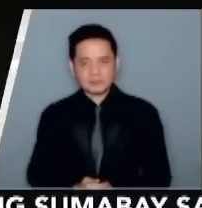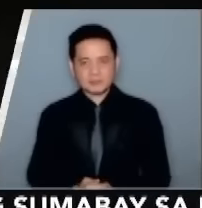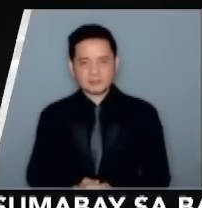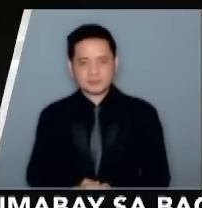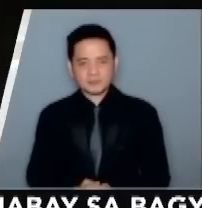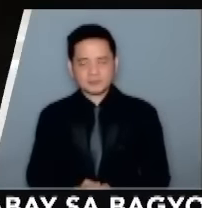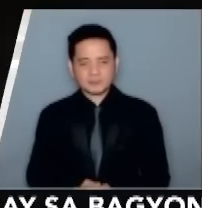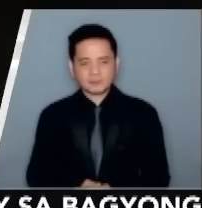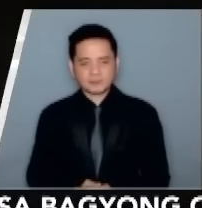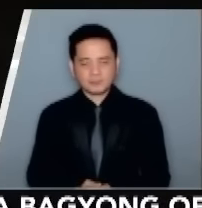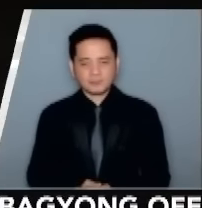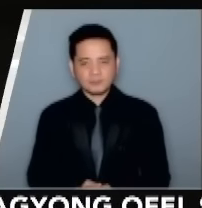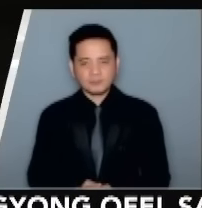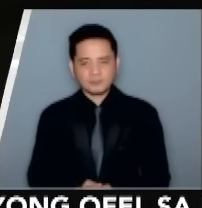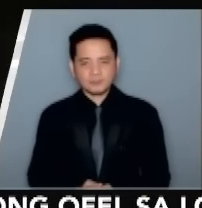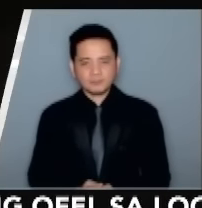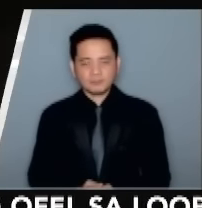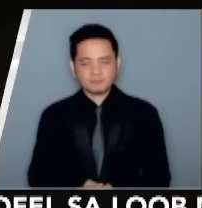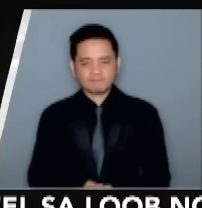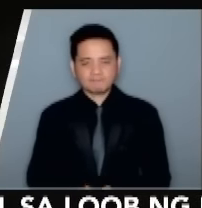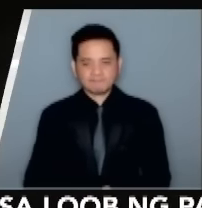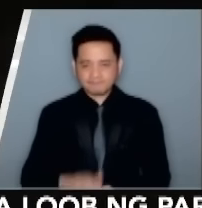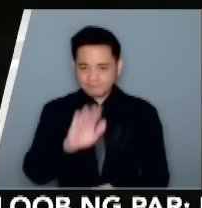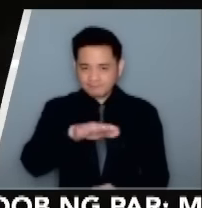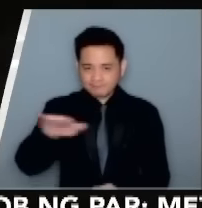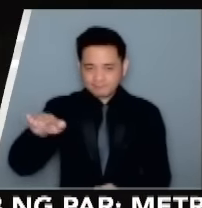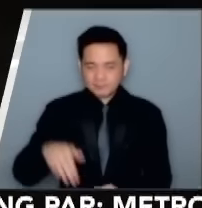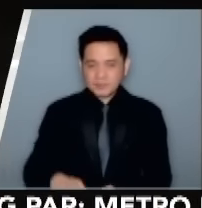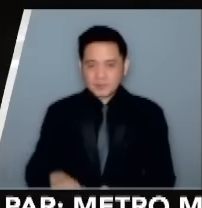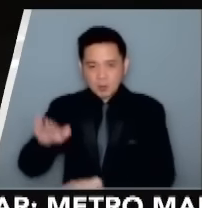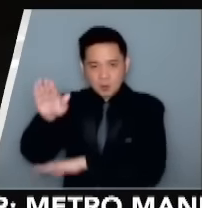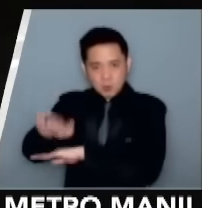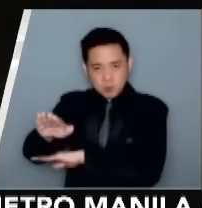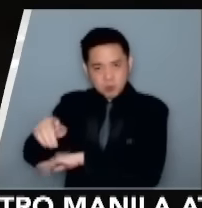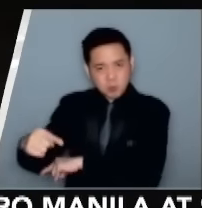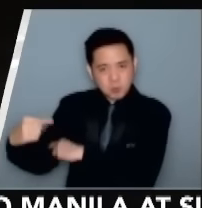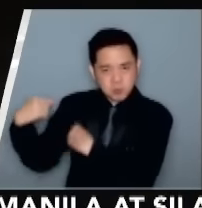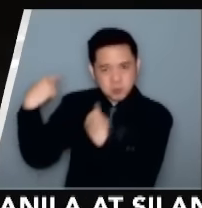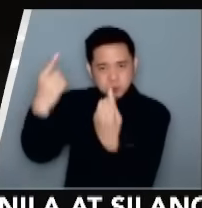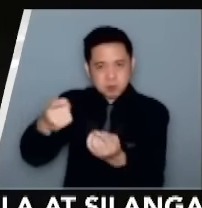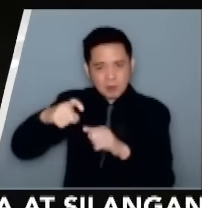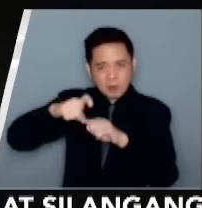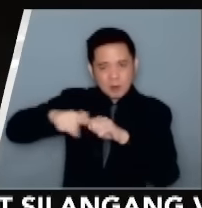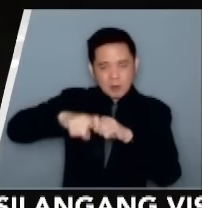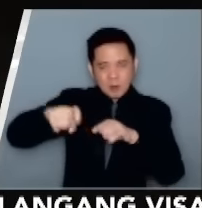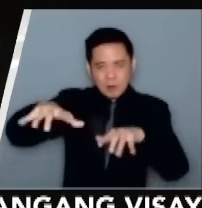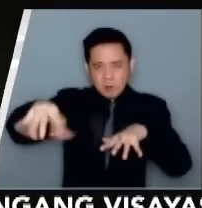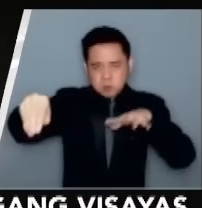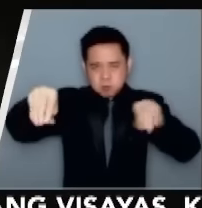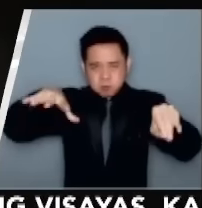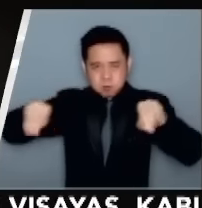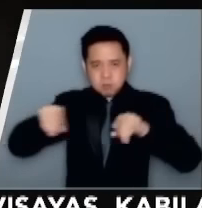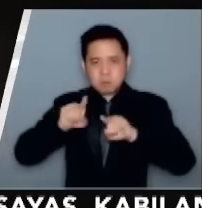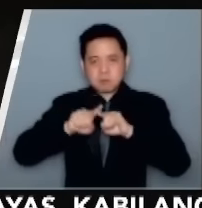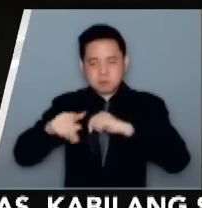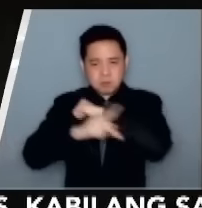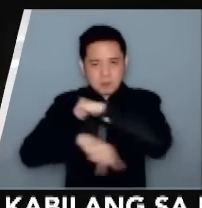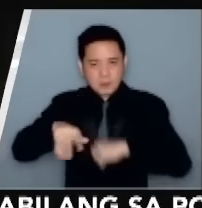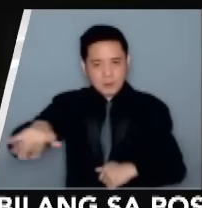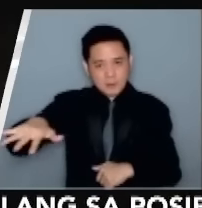kami Emil simula kaninang tanghali wala ng supply ng kuryente ang walong bayan sa probinsya ng Cagayan as of 6